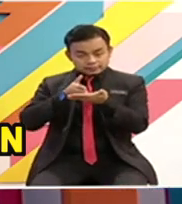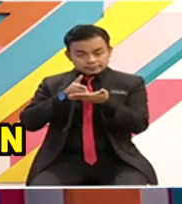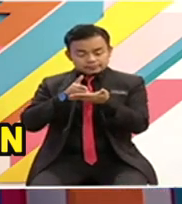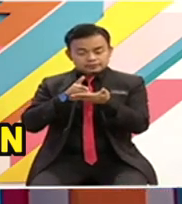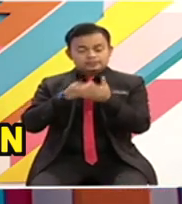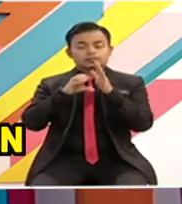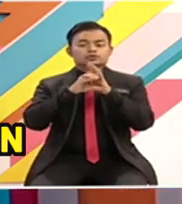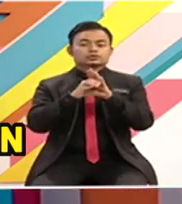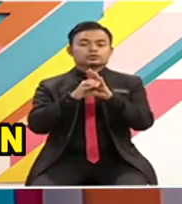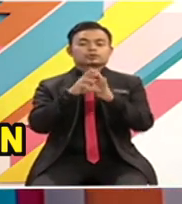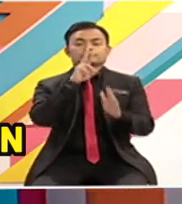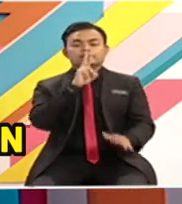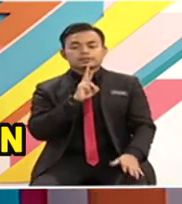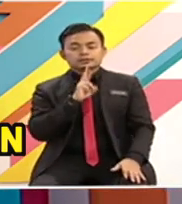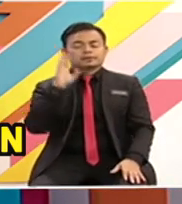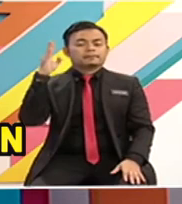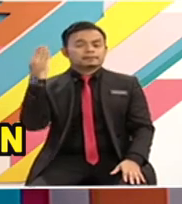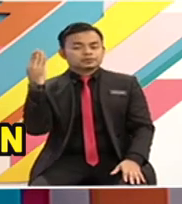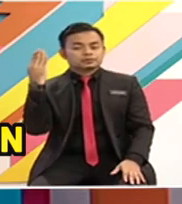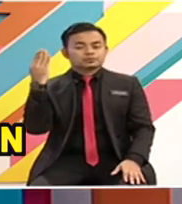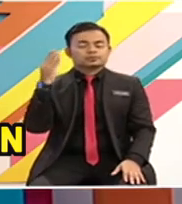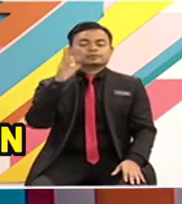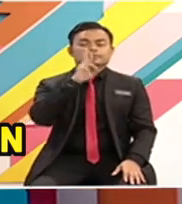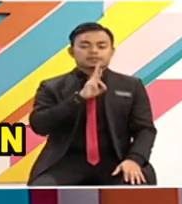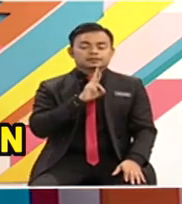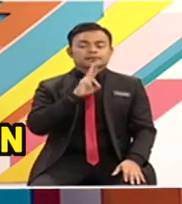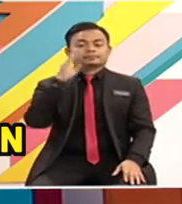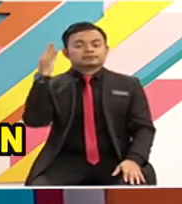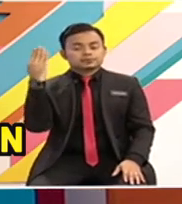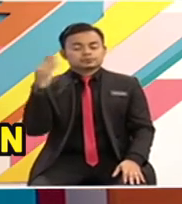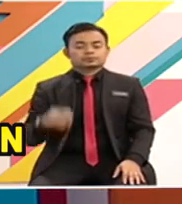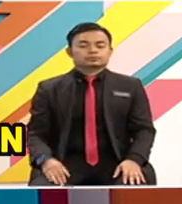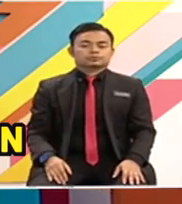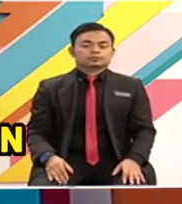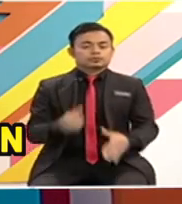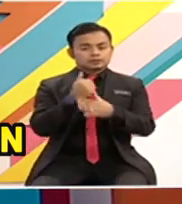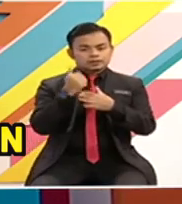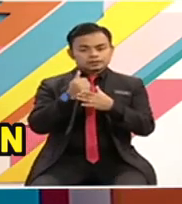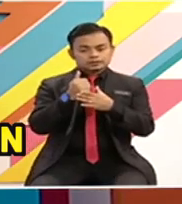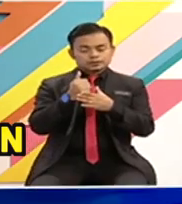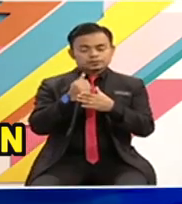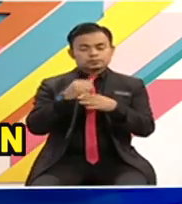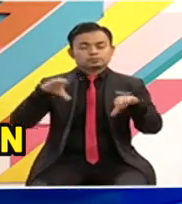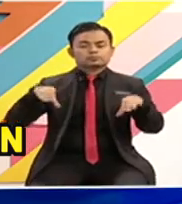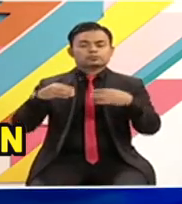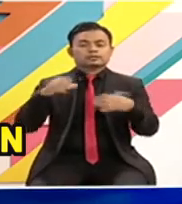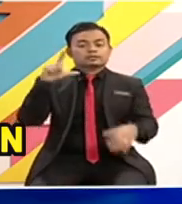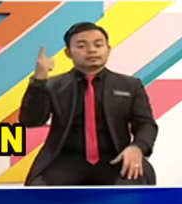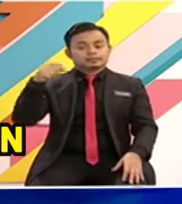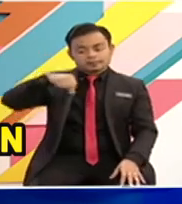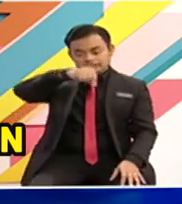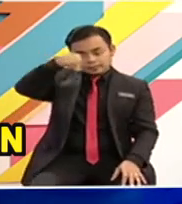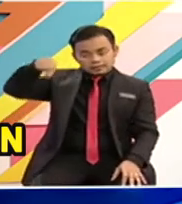kemudian warna biru warna merah warna biru boleh akibat bentuk lingkaran lingkaran lingkaran pembuluh takde masalah